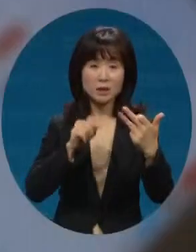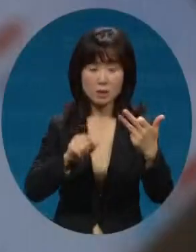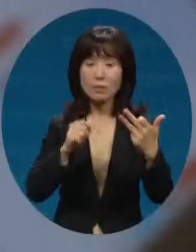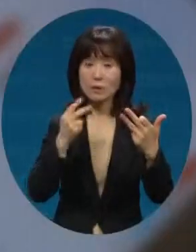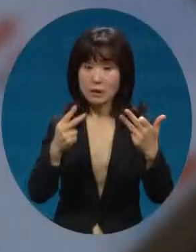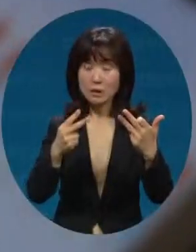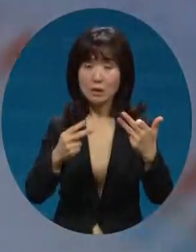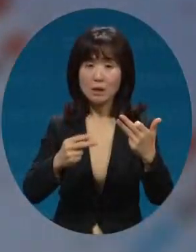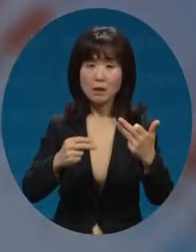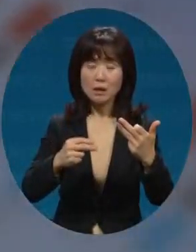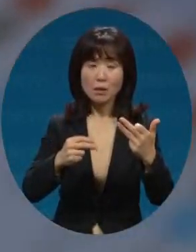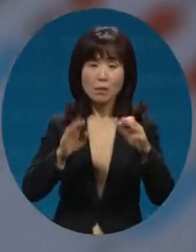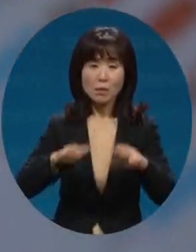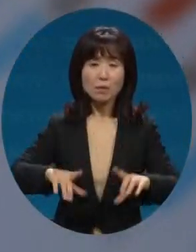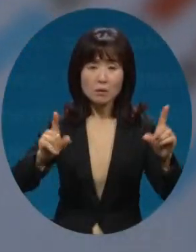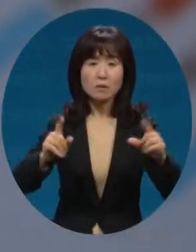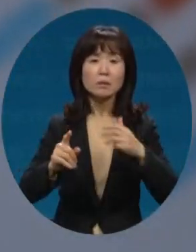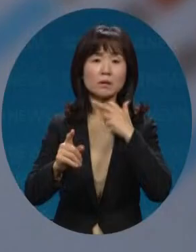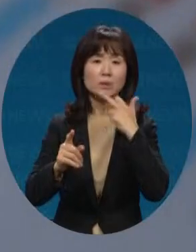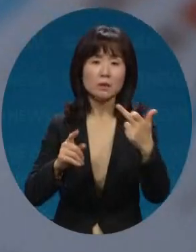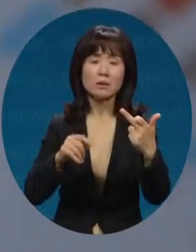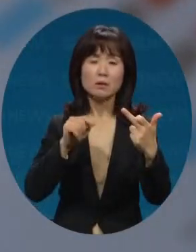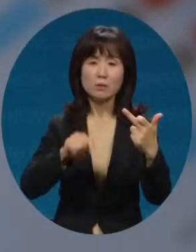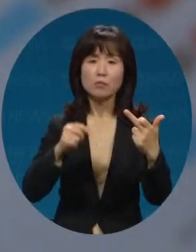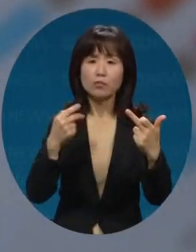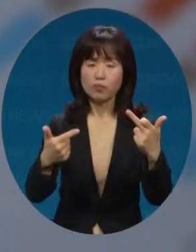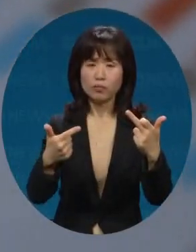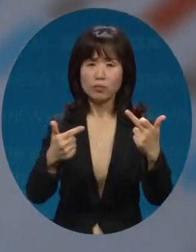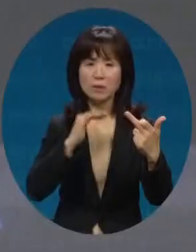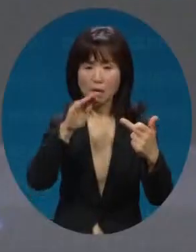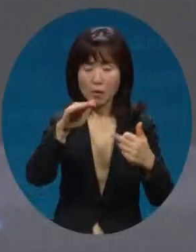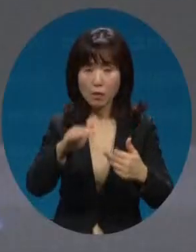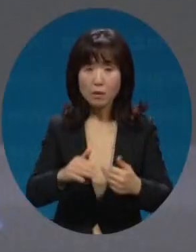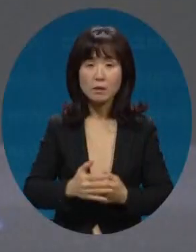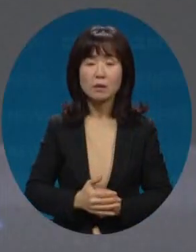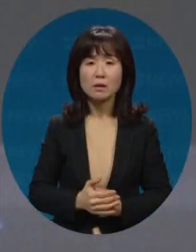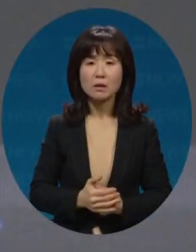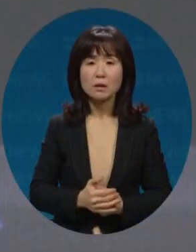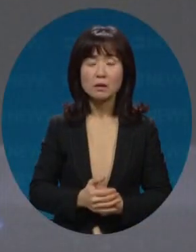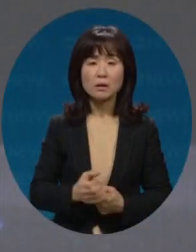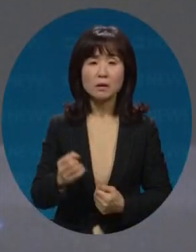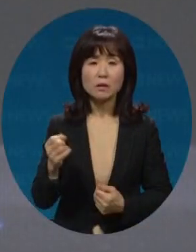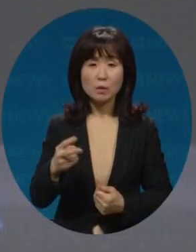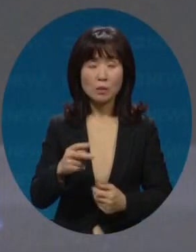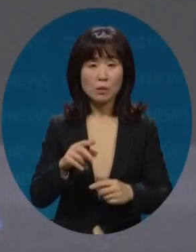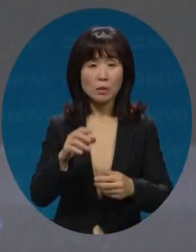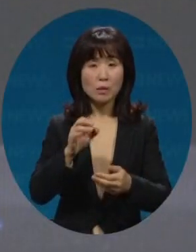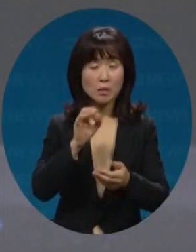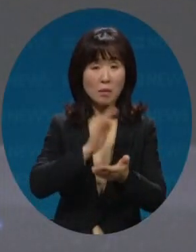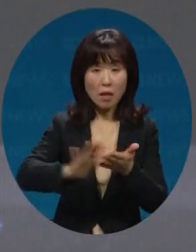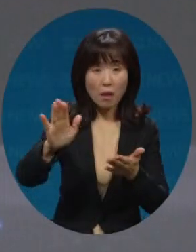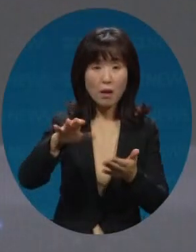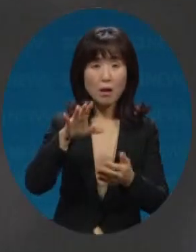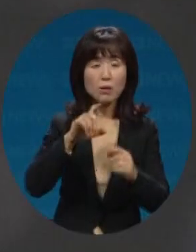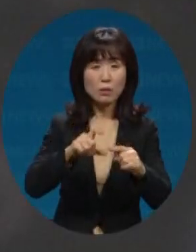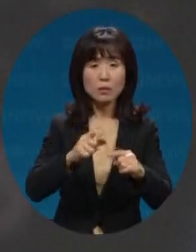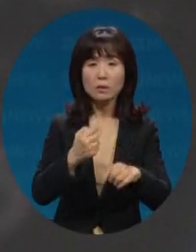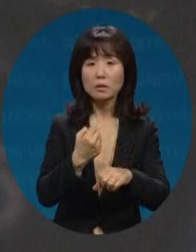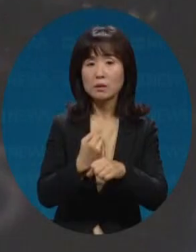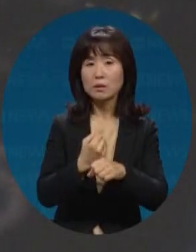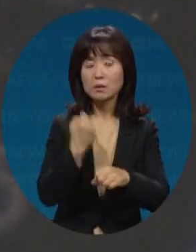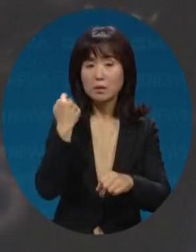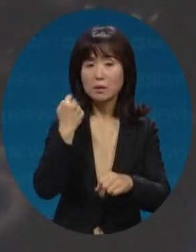매년 꾸준히 낮아져 올해는 17.6세로 어려졌습니다 또 이른 돈의 평균 x 역시 지난해 기준